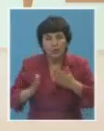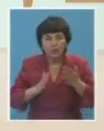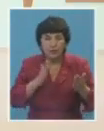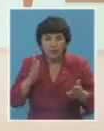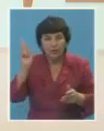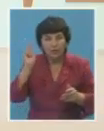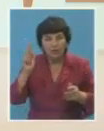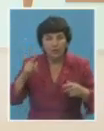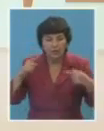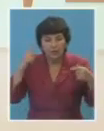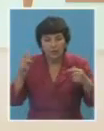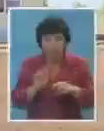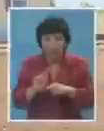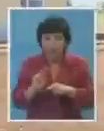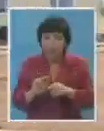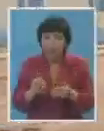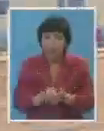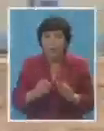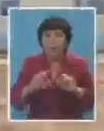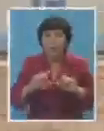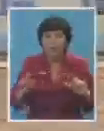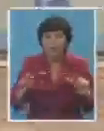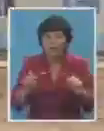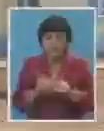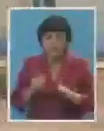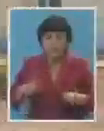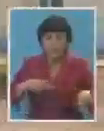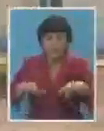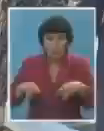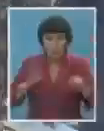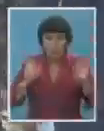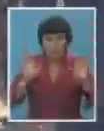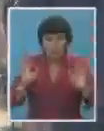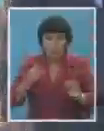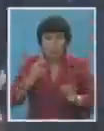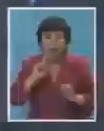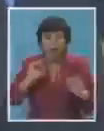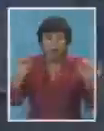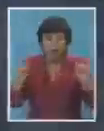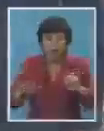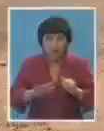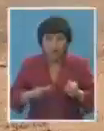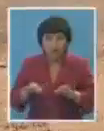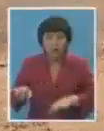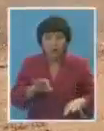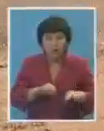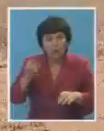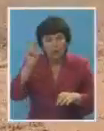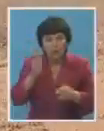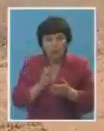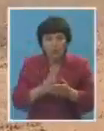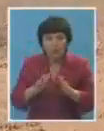еңбекқор, ізденпаз балаларды тәрбиелеу. Мектеп ауласында футбол, волейболмен шұғылдануға ыңғайлы алаң жасақталған. Жобада білім